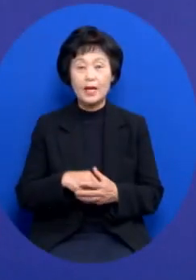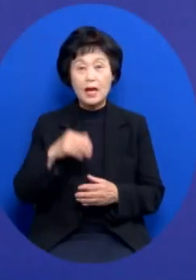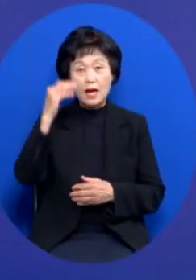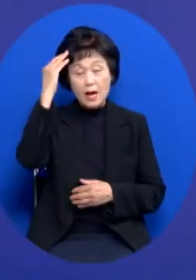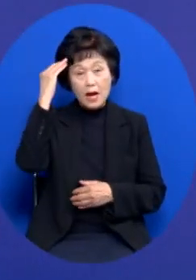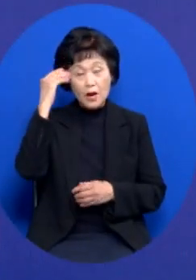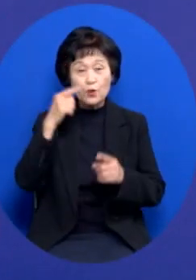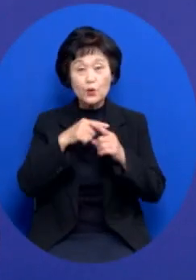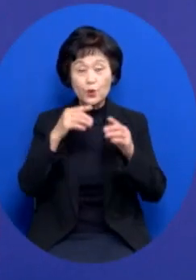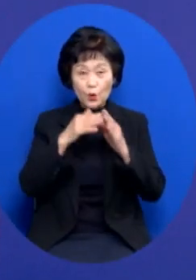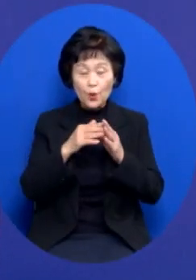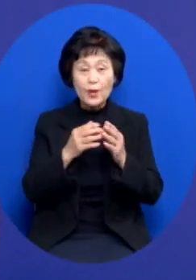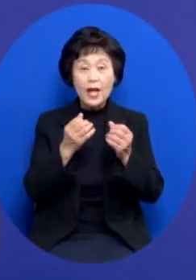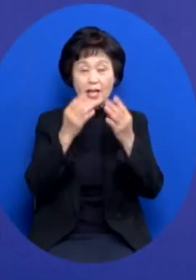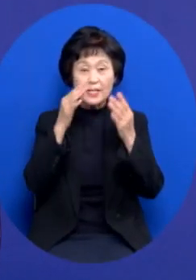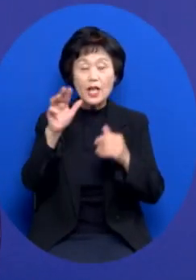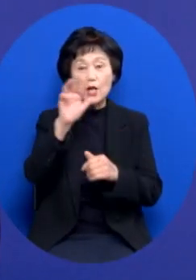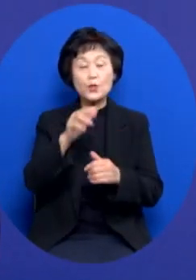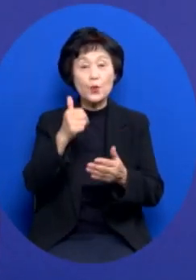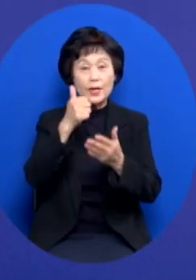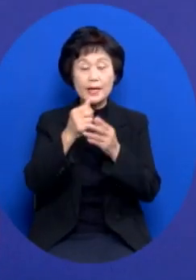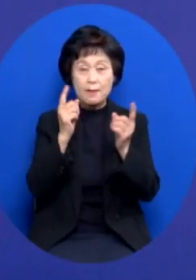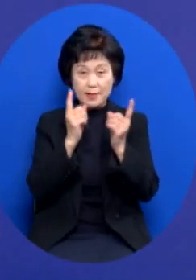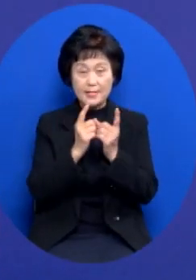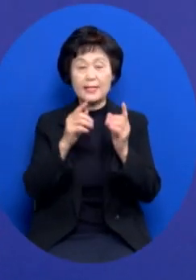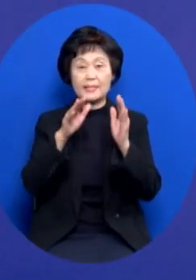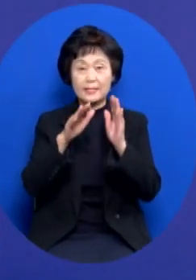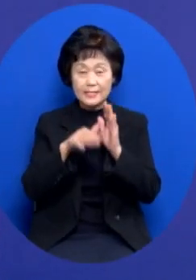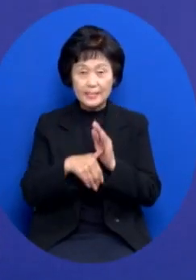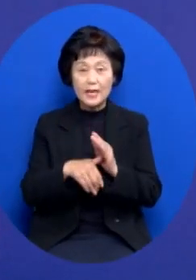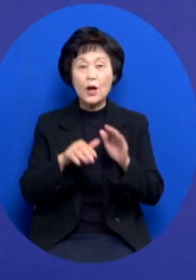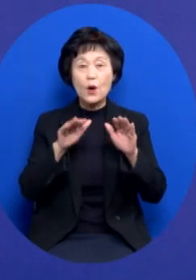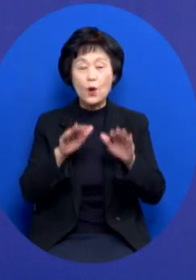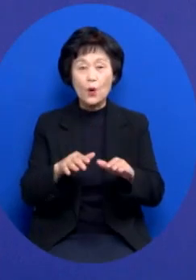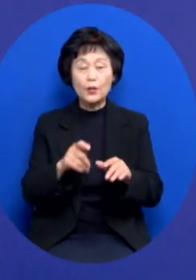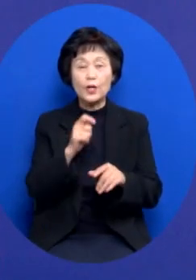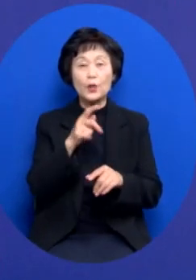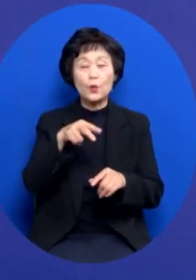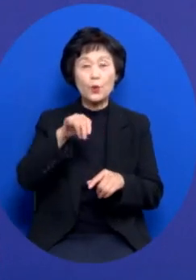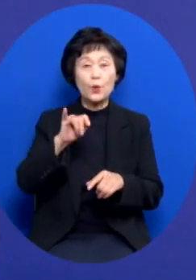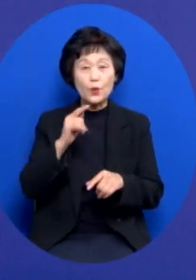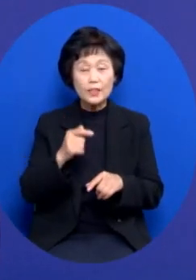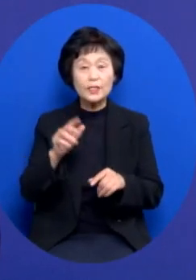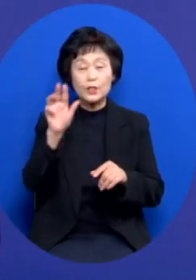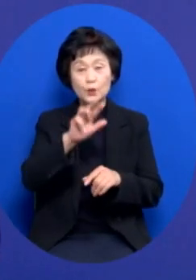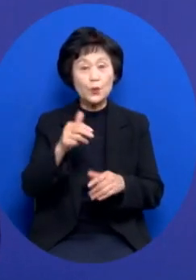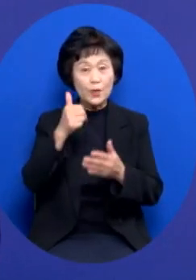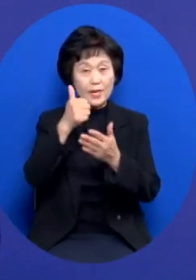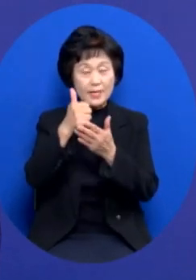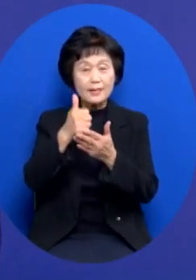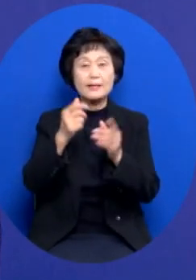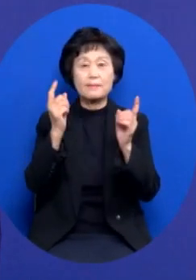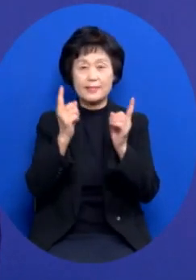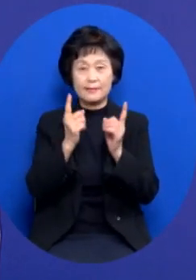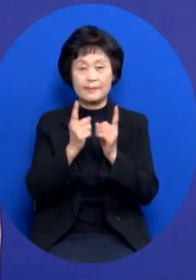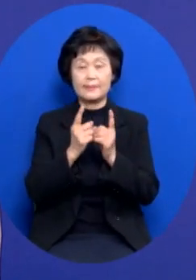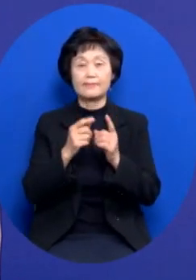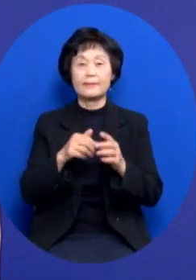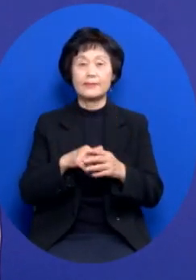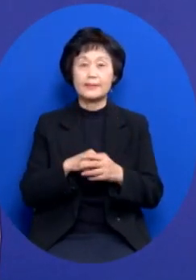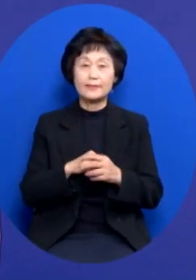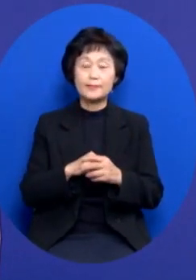한국교회 신임 총회장을 만나보는 시간입니다. 오늘은 대한예수교장로회 고신총회 권오헌 총회장을 만나봤습니다. 김도건